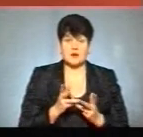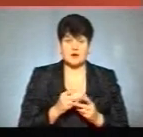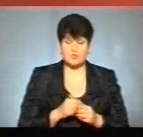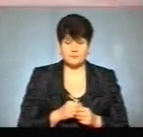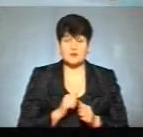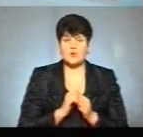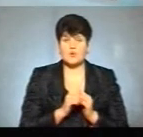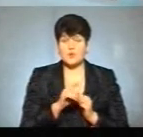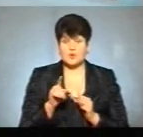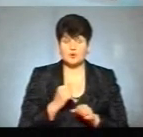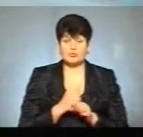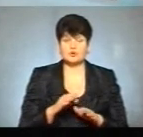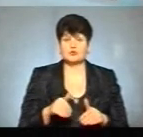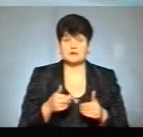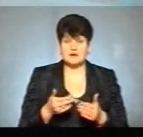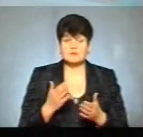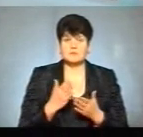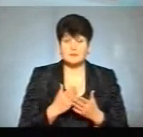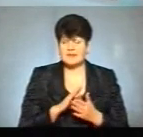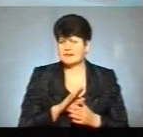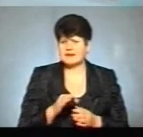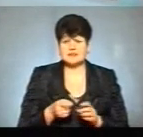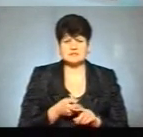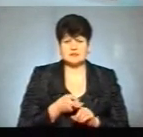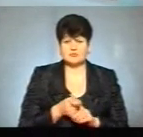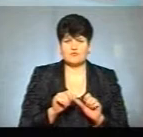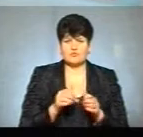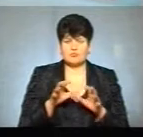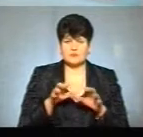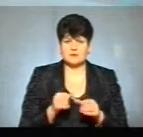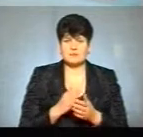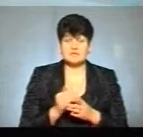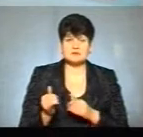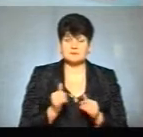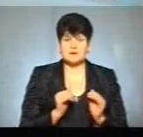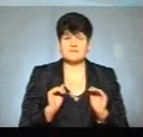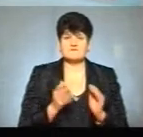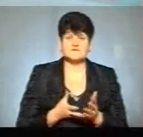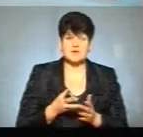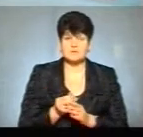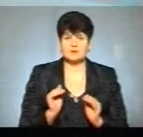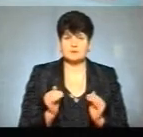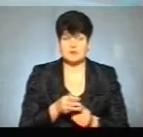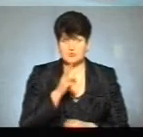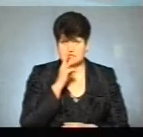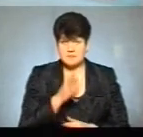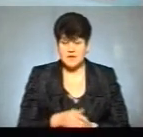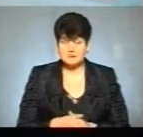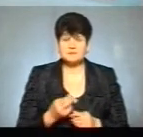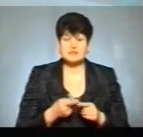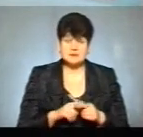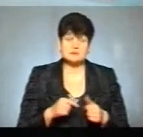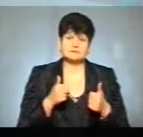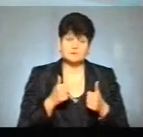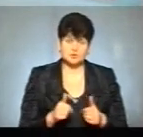кожен роботодавець має, незалежно від форми власності, має забезпечити власну виплату мінімальної заробітної плати. Звичайно, це